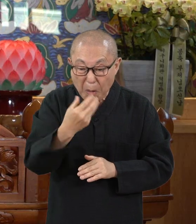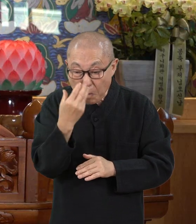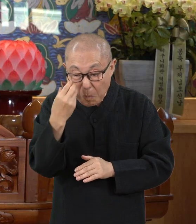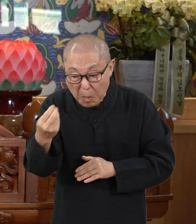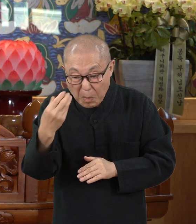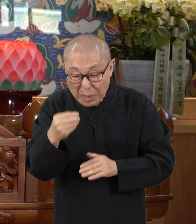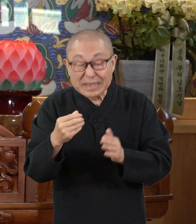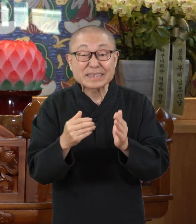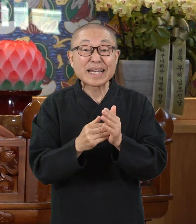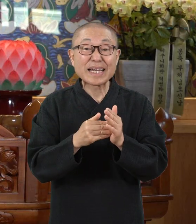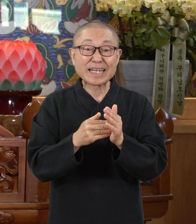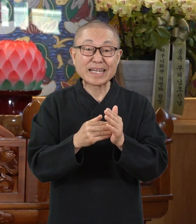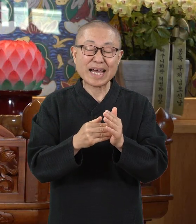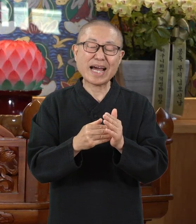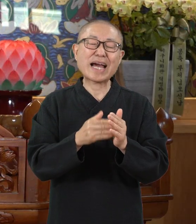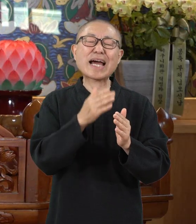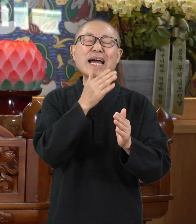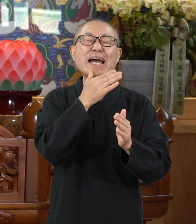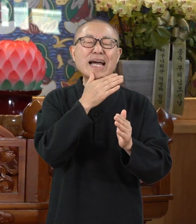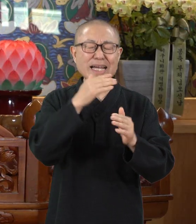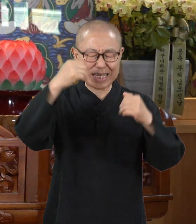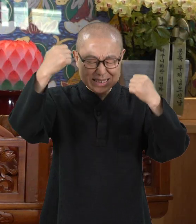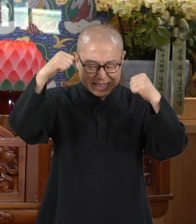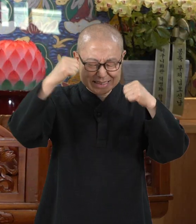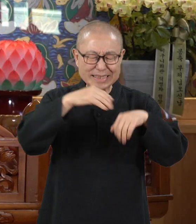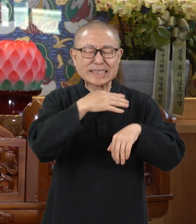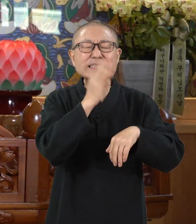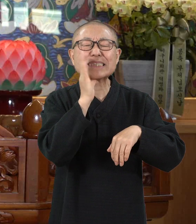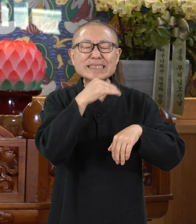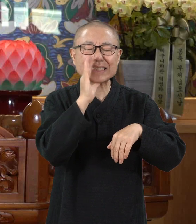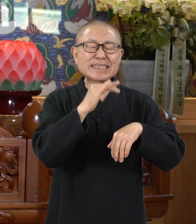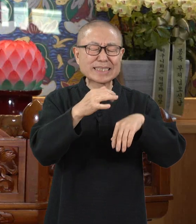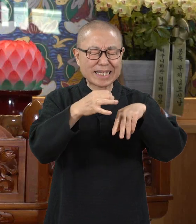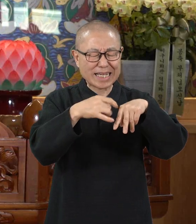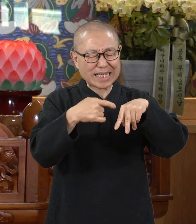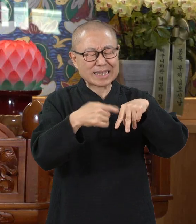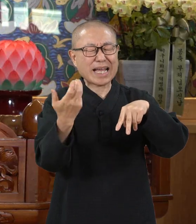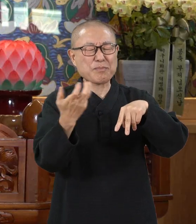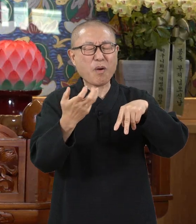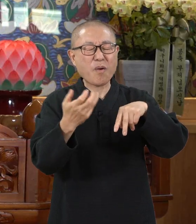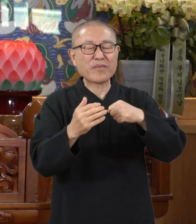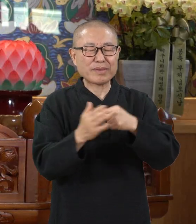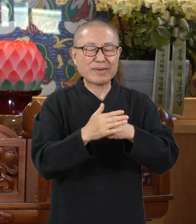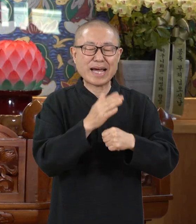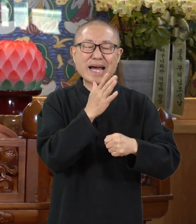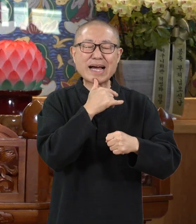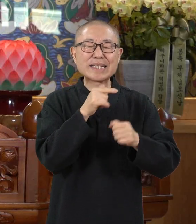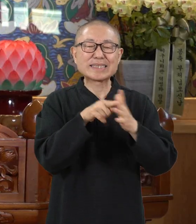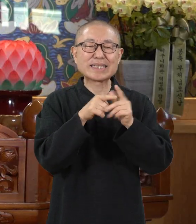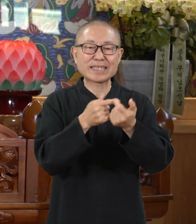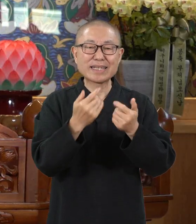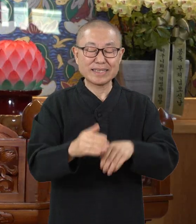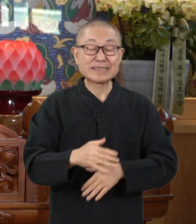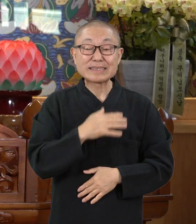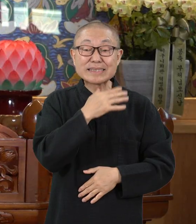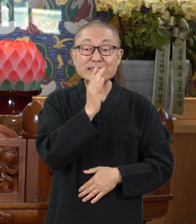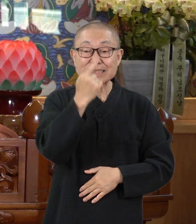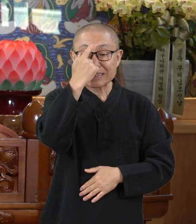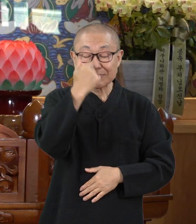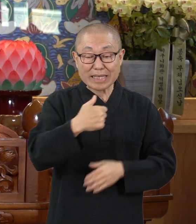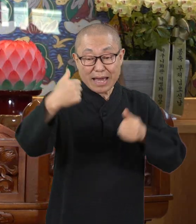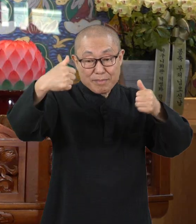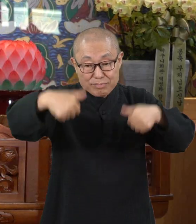오물이 주위에 있는 것은 다리가 불편했구나. 노스님들이 절을 그렇게 하신 것은 노스님도